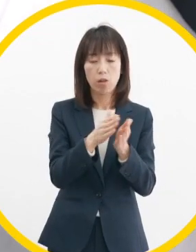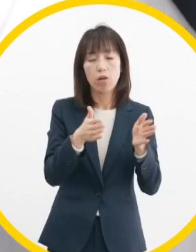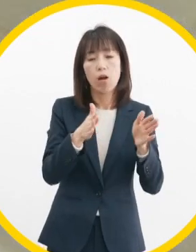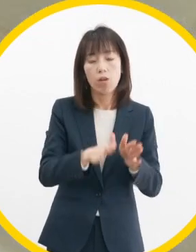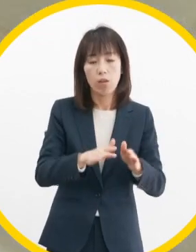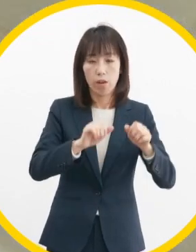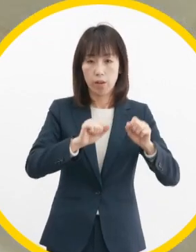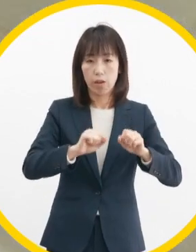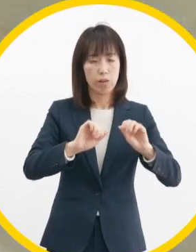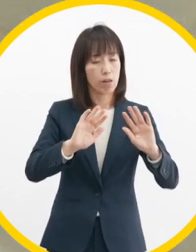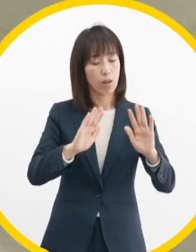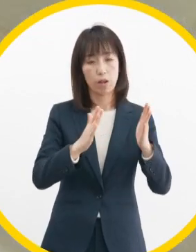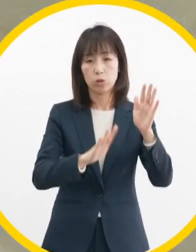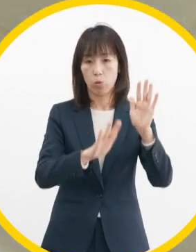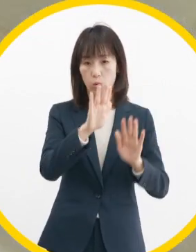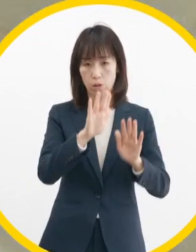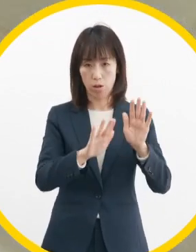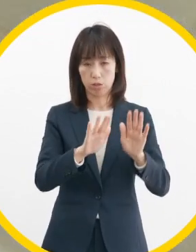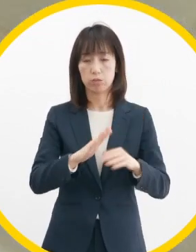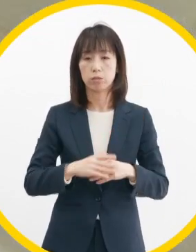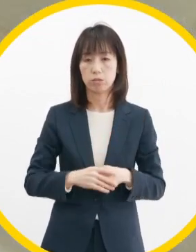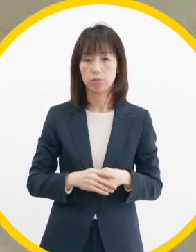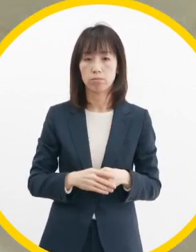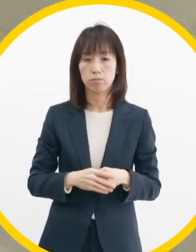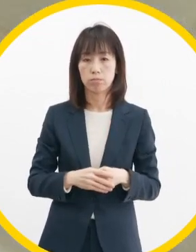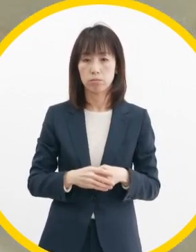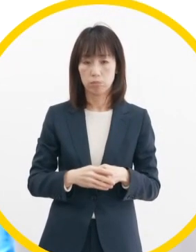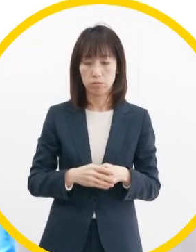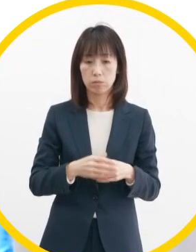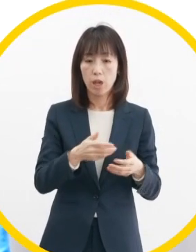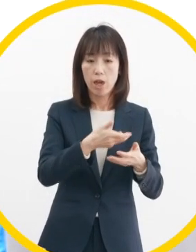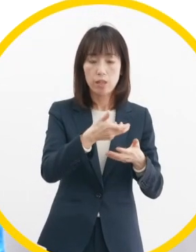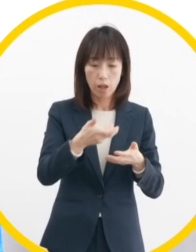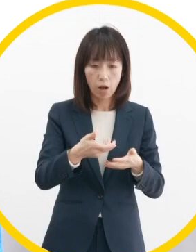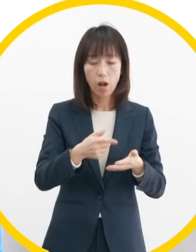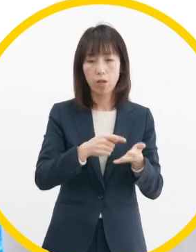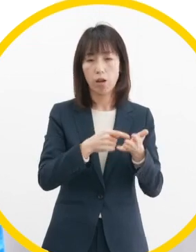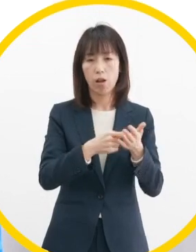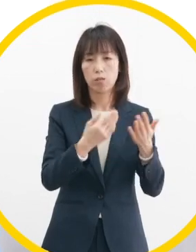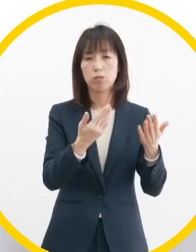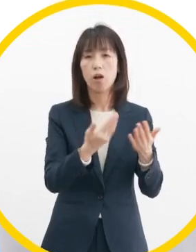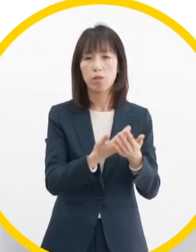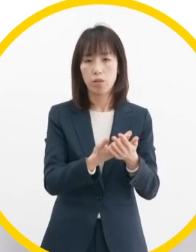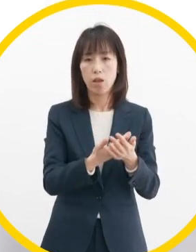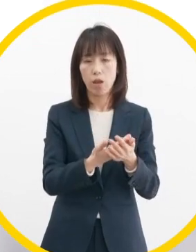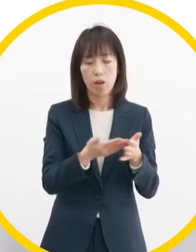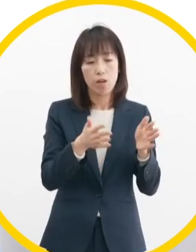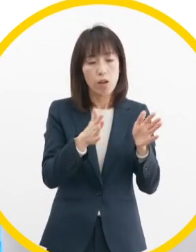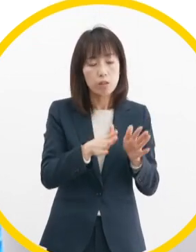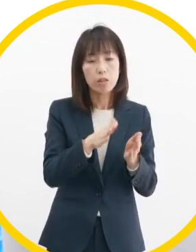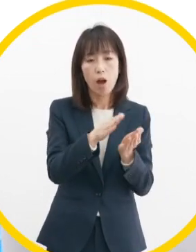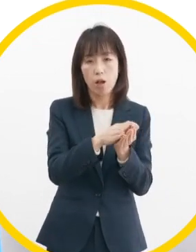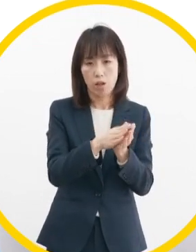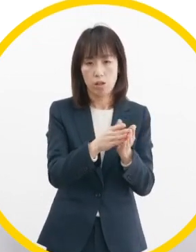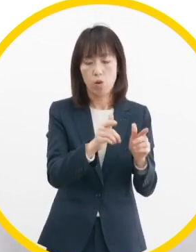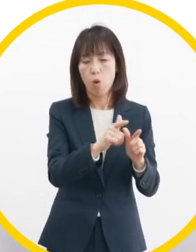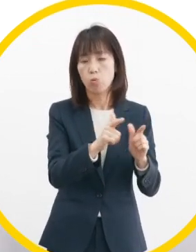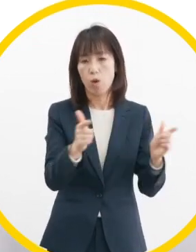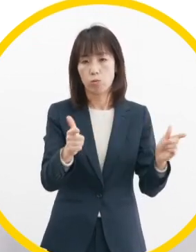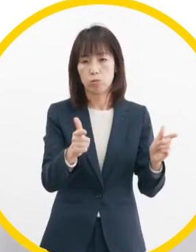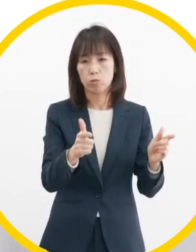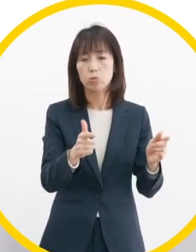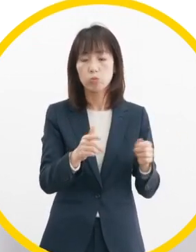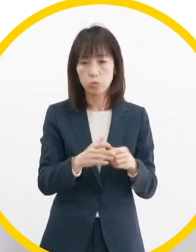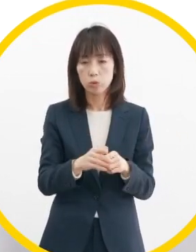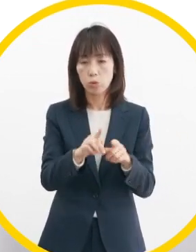せてしまっていて活力が低い状態だって言われてますので、餌がだんだん少なくなってきちゃっていて、はいはい、こういう痩せたアサリが増えてき